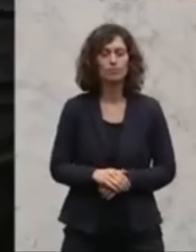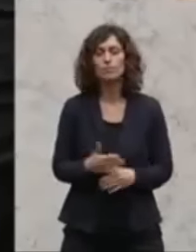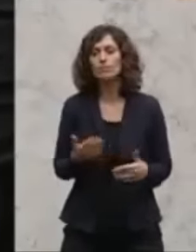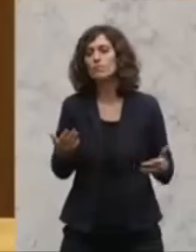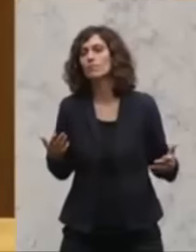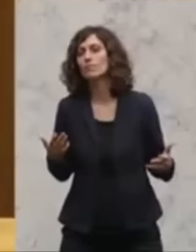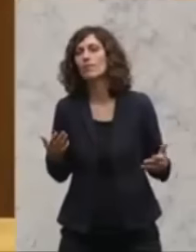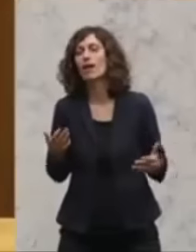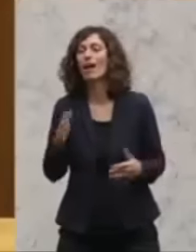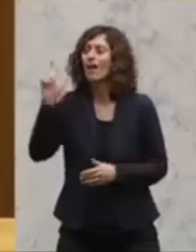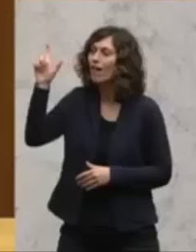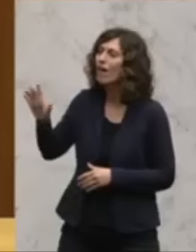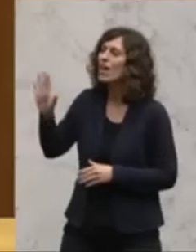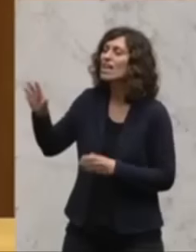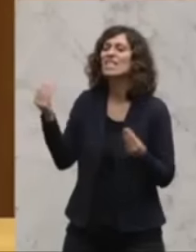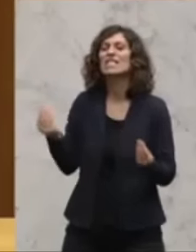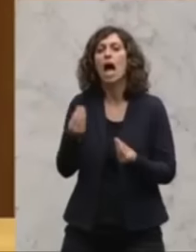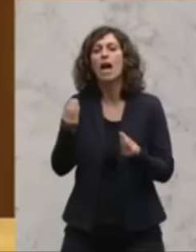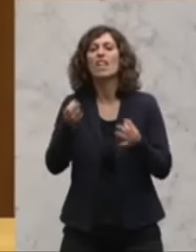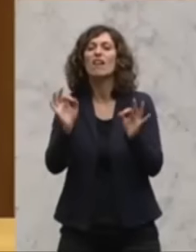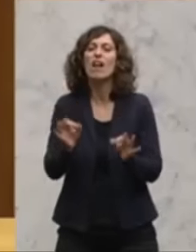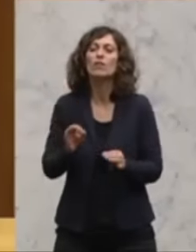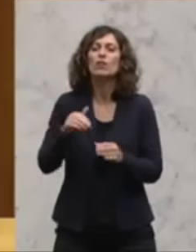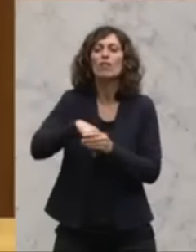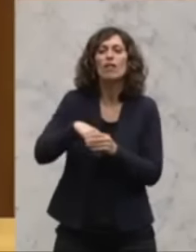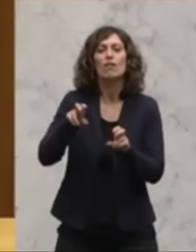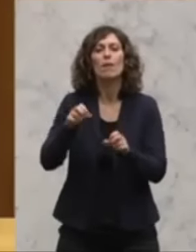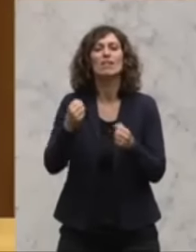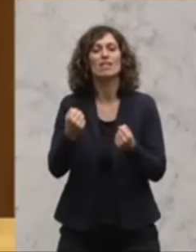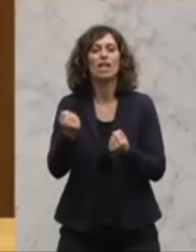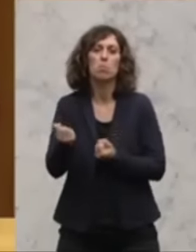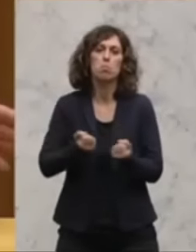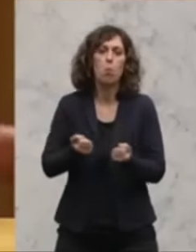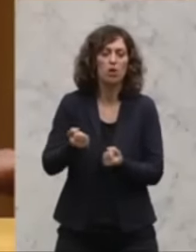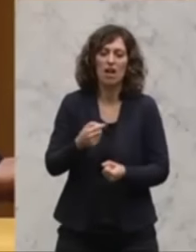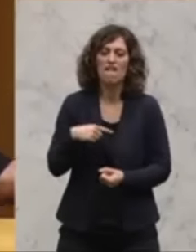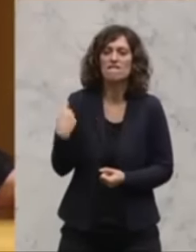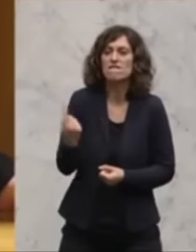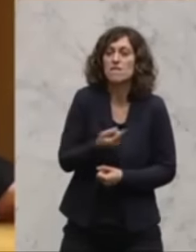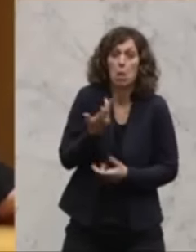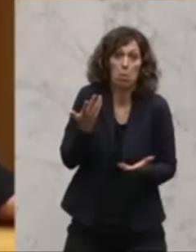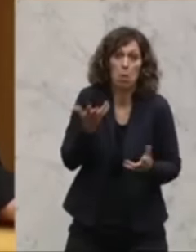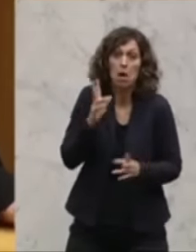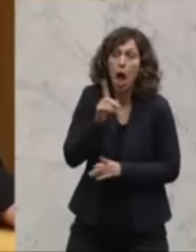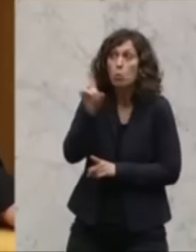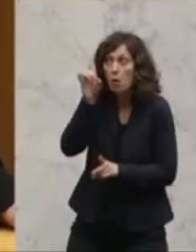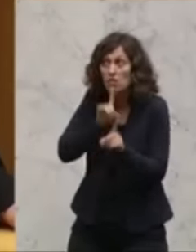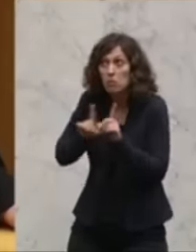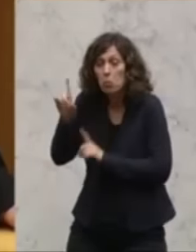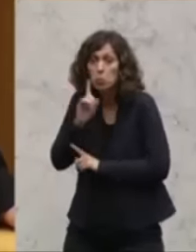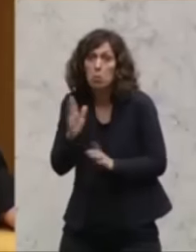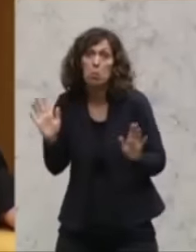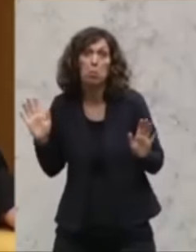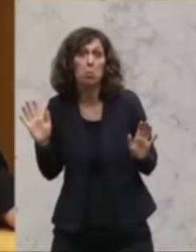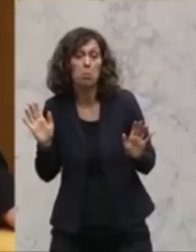Über Ihre sachlichen Qualifikationen in der Sicherheitspolitik, Herr Innenminister, können wir nur mutmaßen.